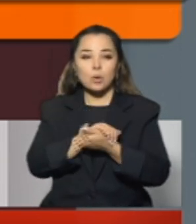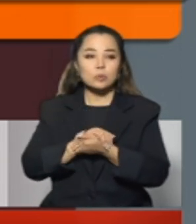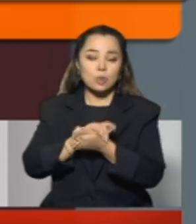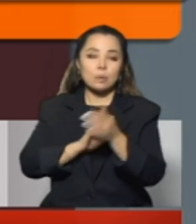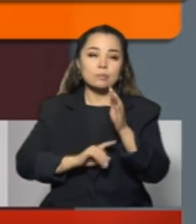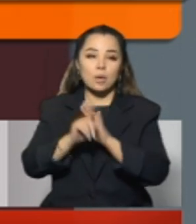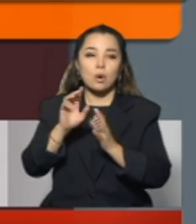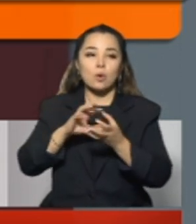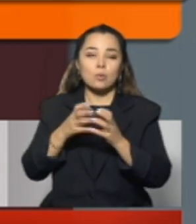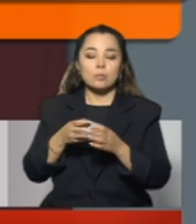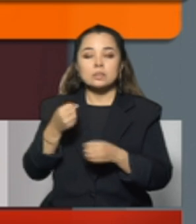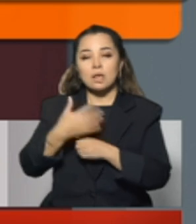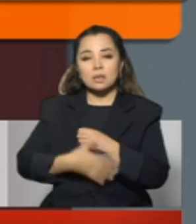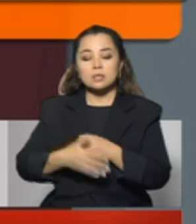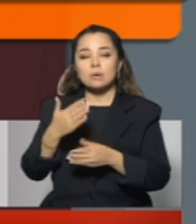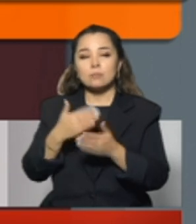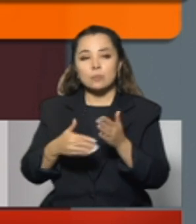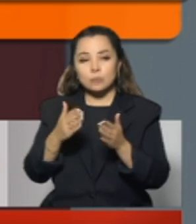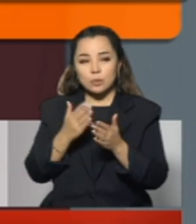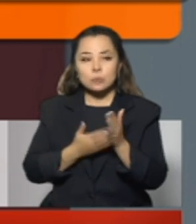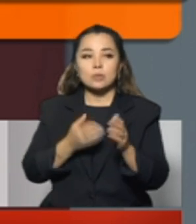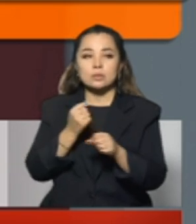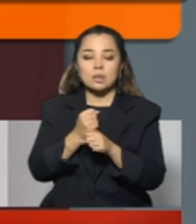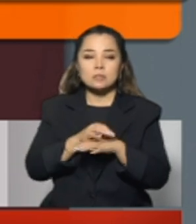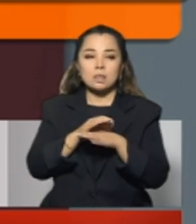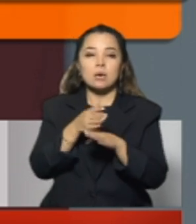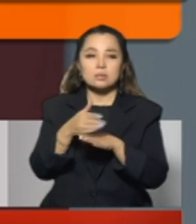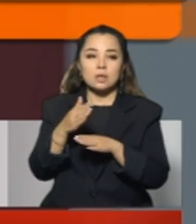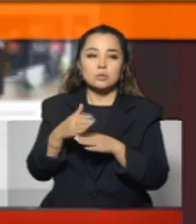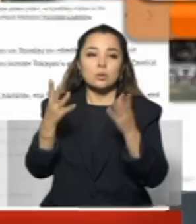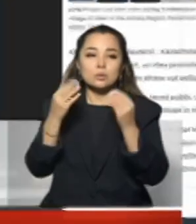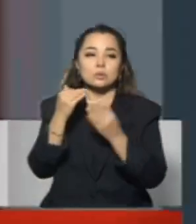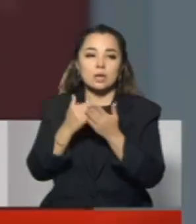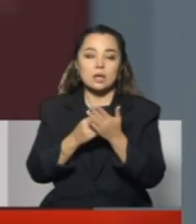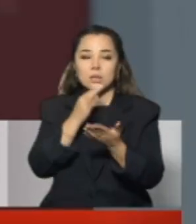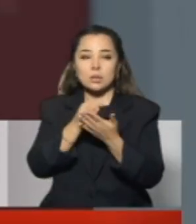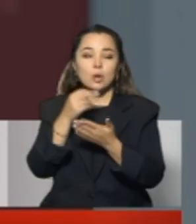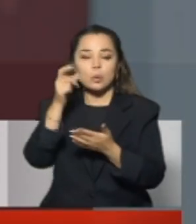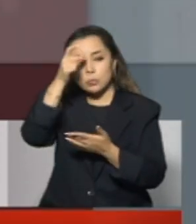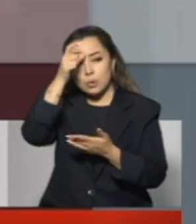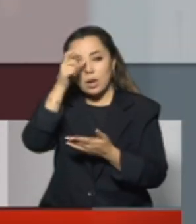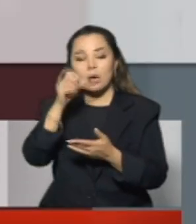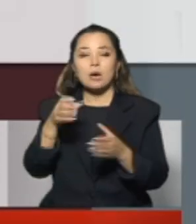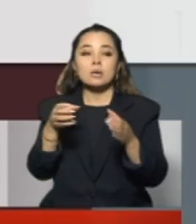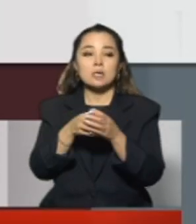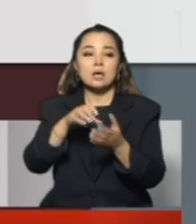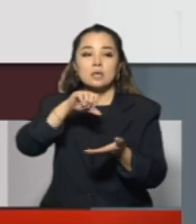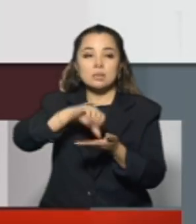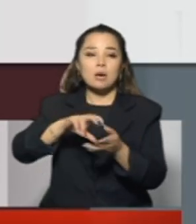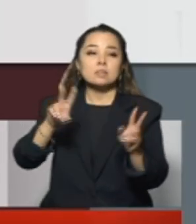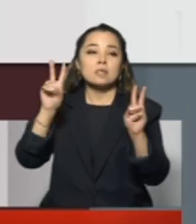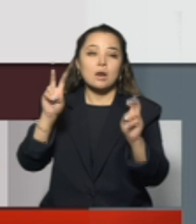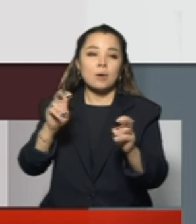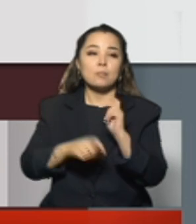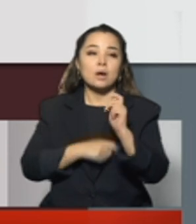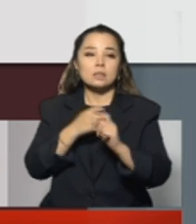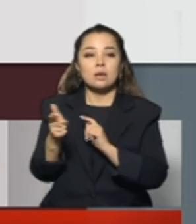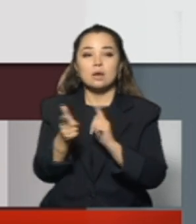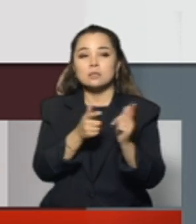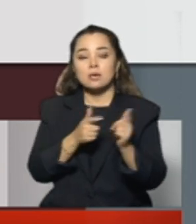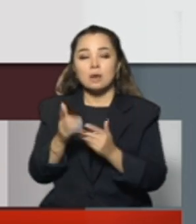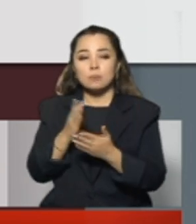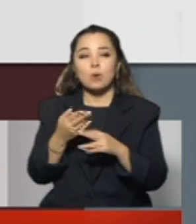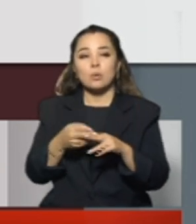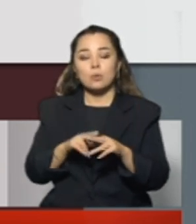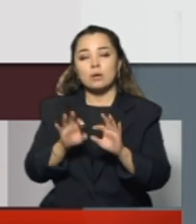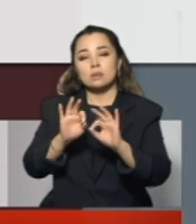көмір санкцияларын біртіндеп жоюға ұмтылған шақта күн тәртібіне шығарған. Түріктің Анадолы агенттігі де осы тақырыпқа материал әзірледі.